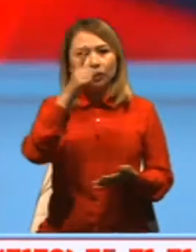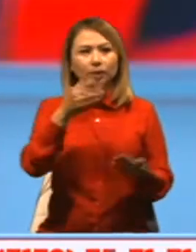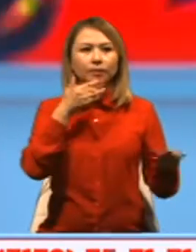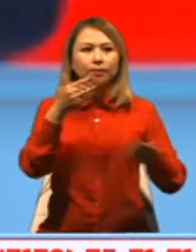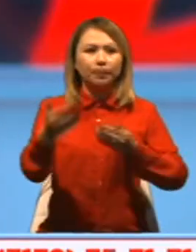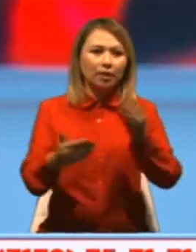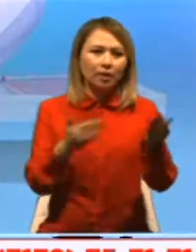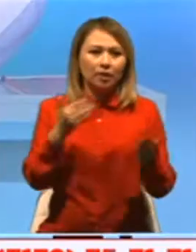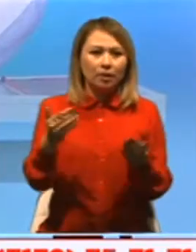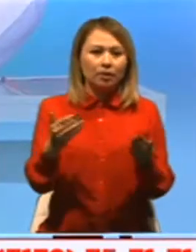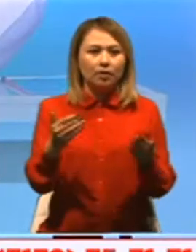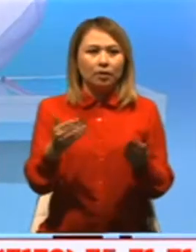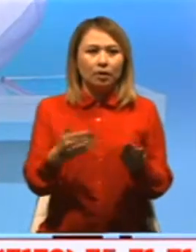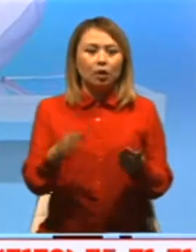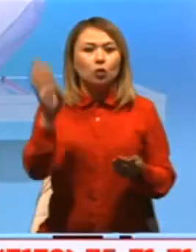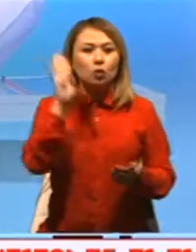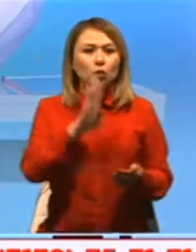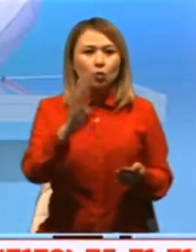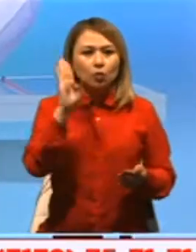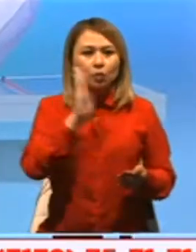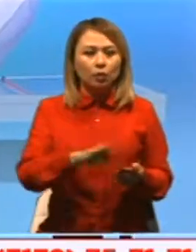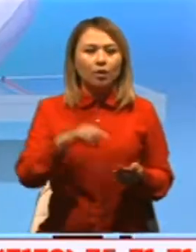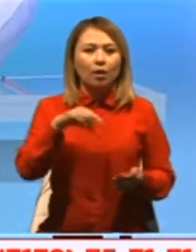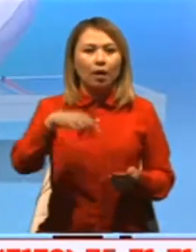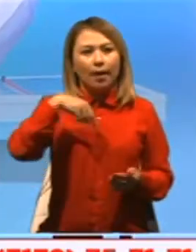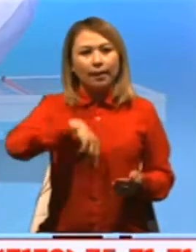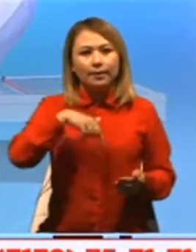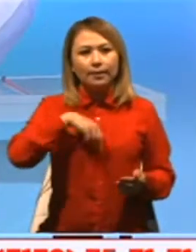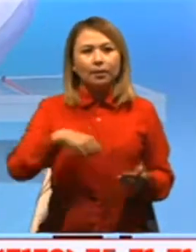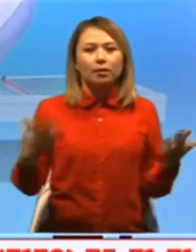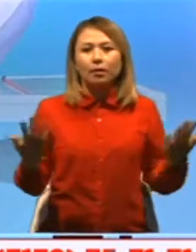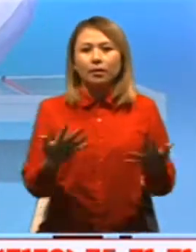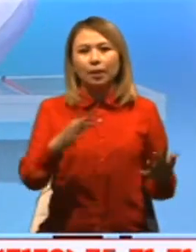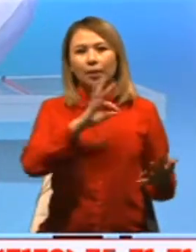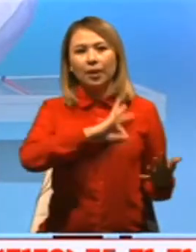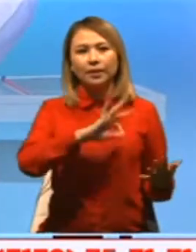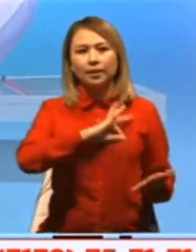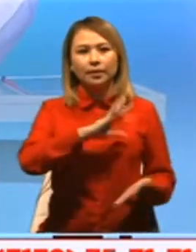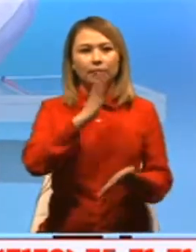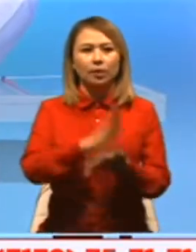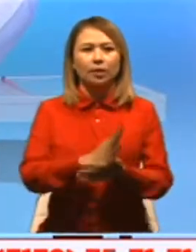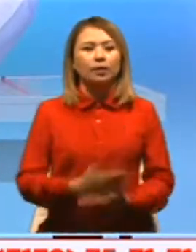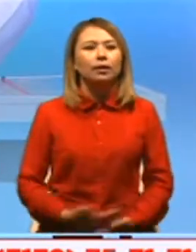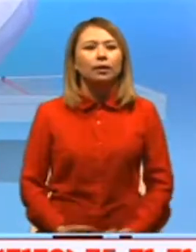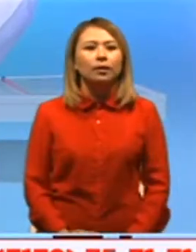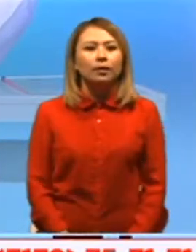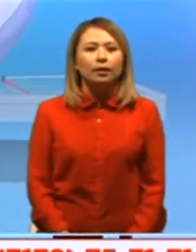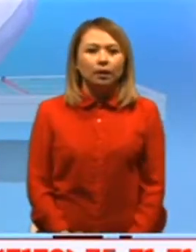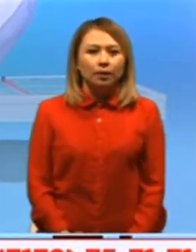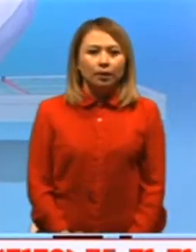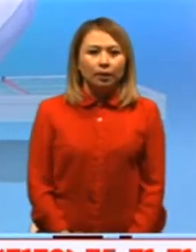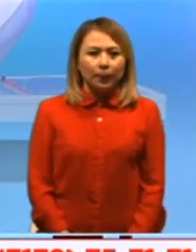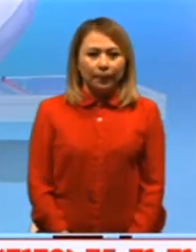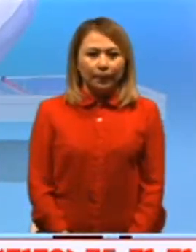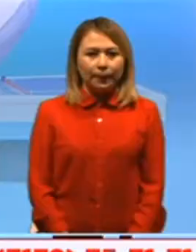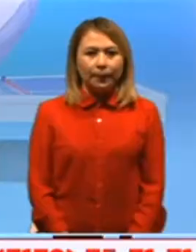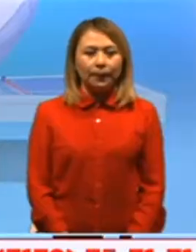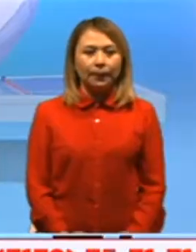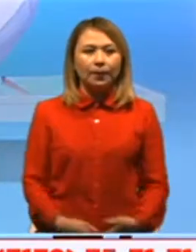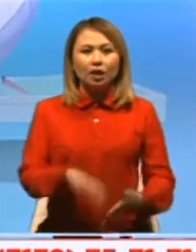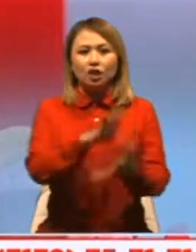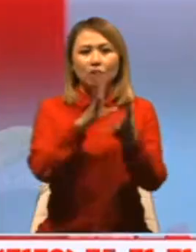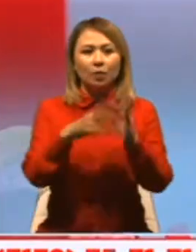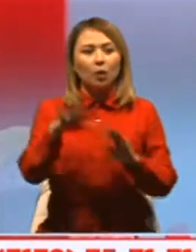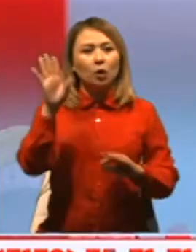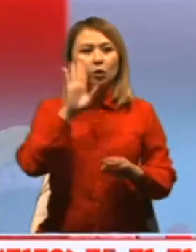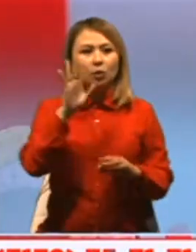Гаухар Әлібек қызы, судың ағзаға тигізетін пайдасы туралы айтайық. Қайырлы күн. Су жалпы